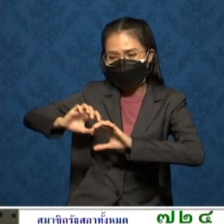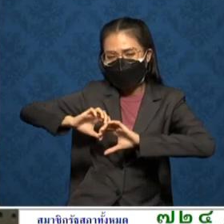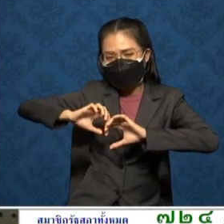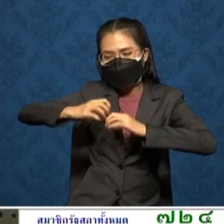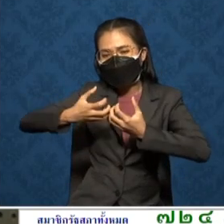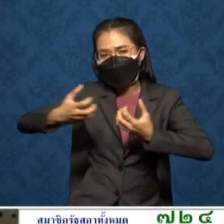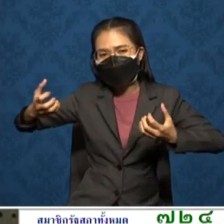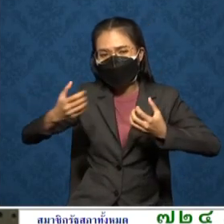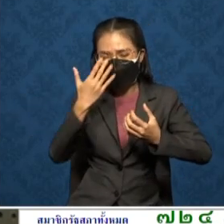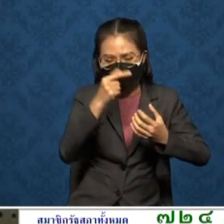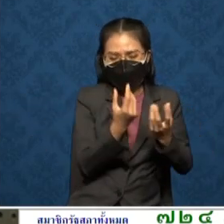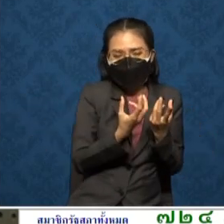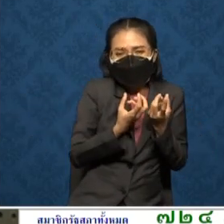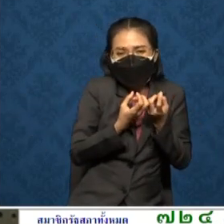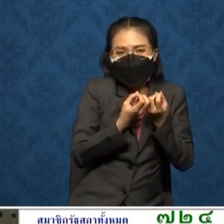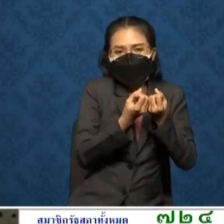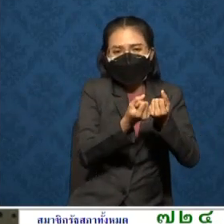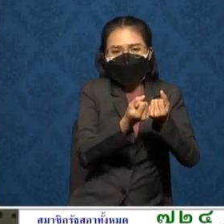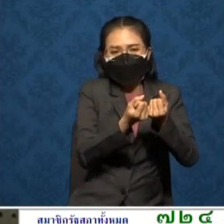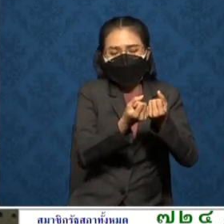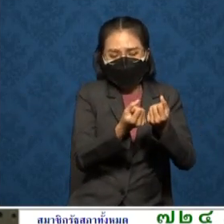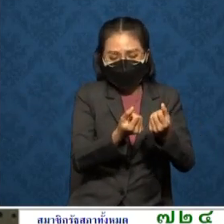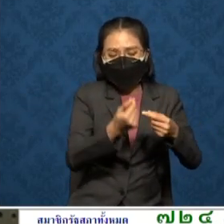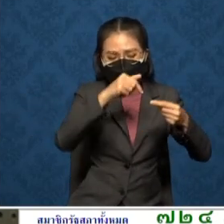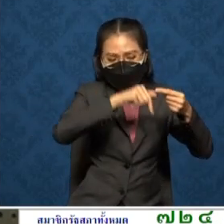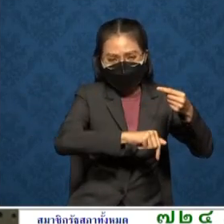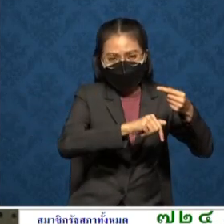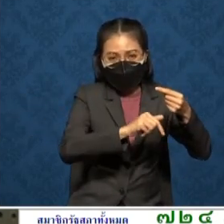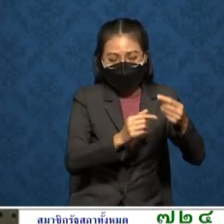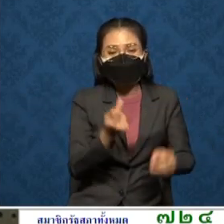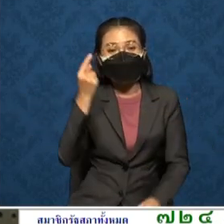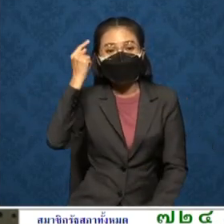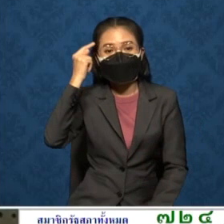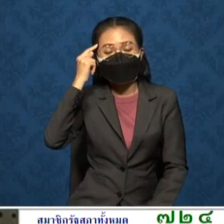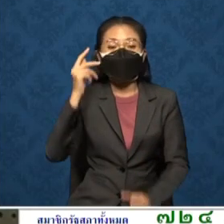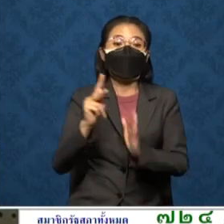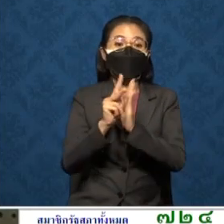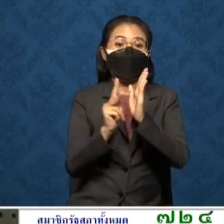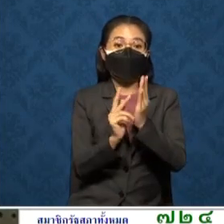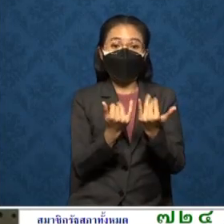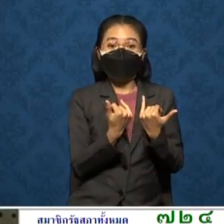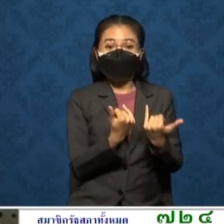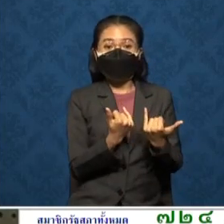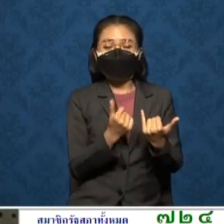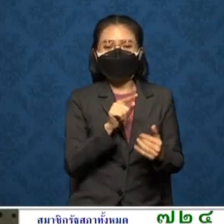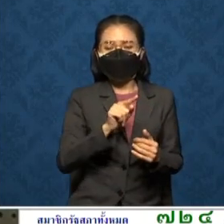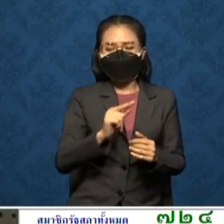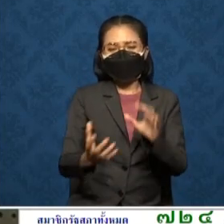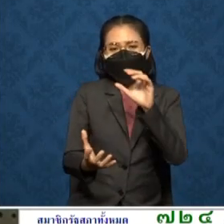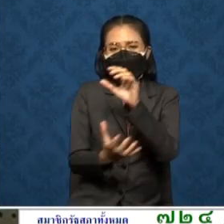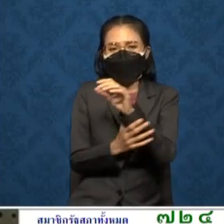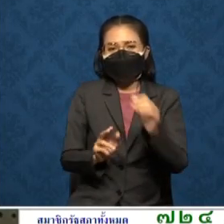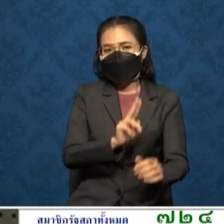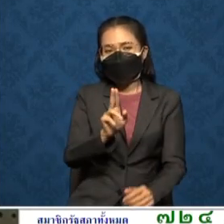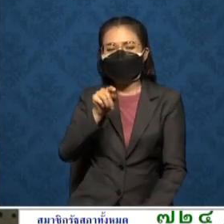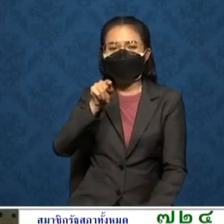นั้นในที่สุดจึงคิดว่าในกฎหมายนี้จะไม่ให้นำมาใช้บังคับกับหน่วย